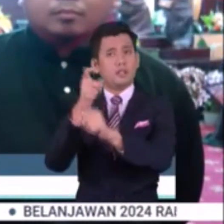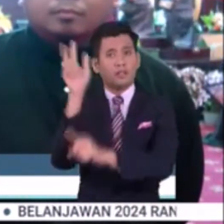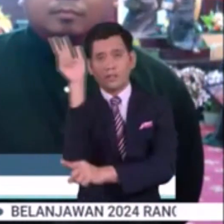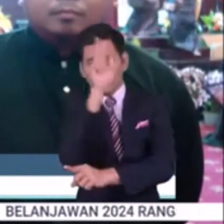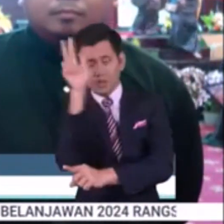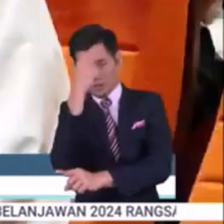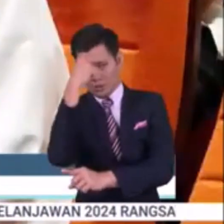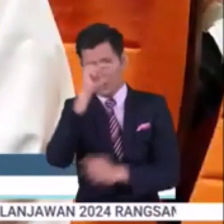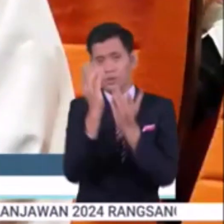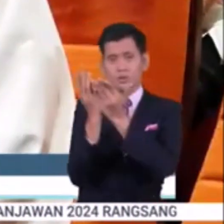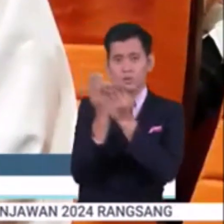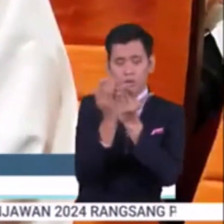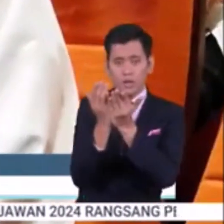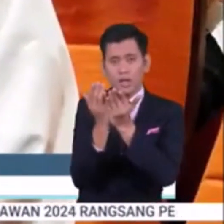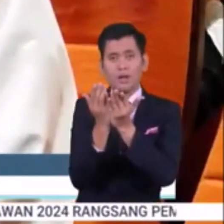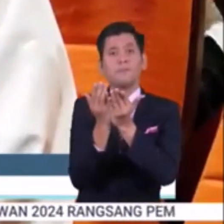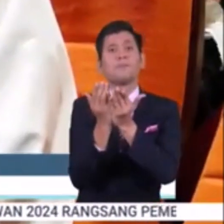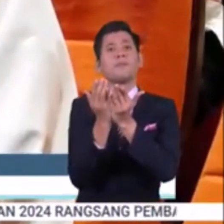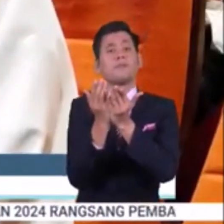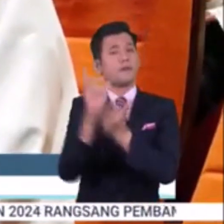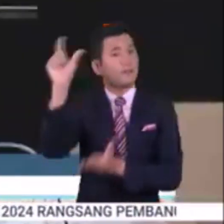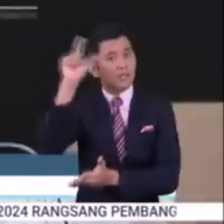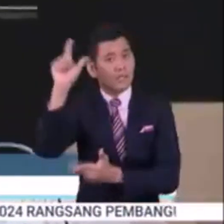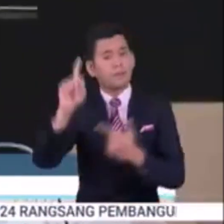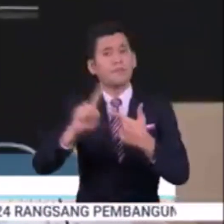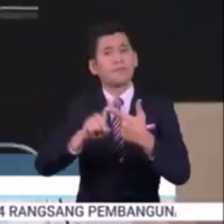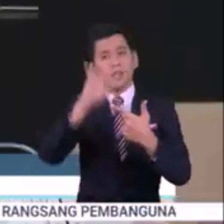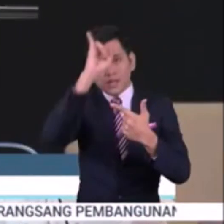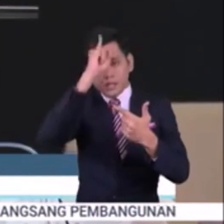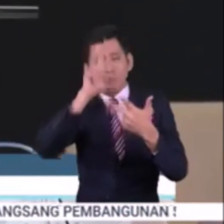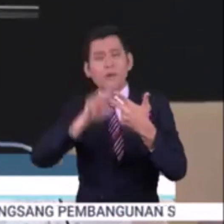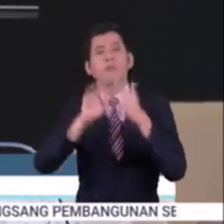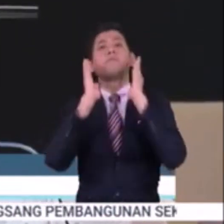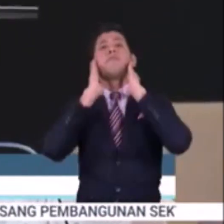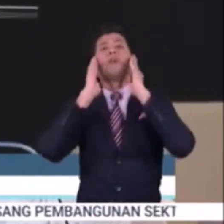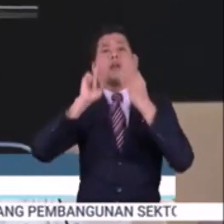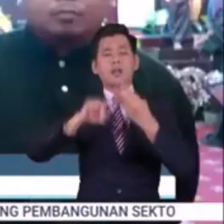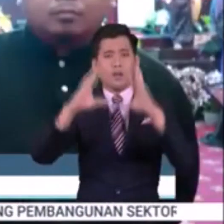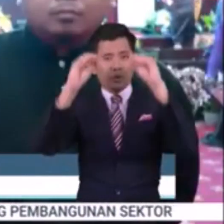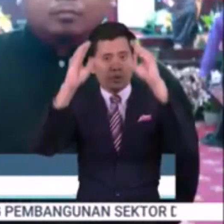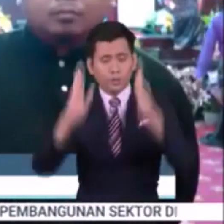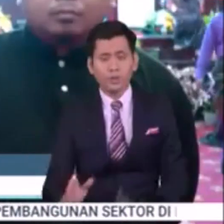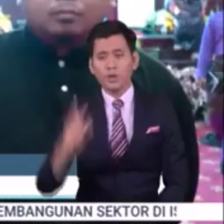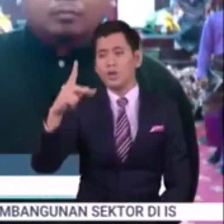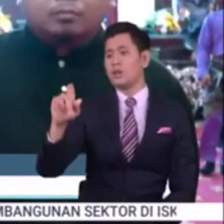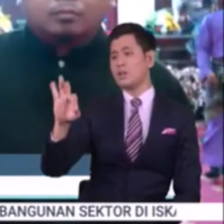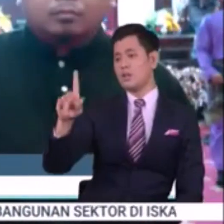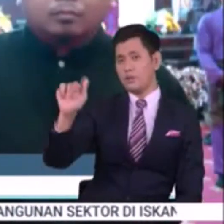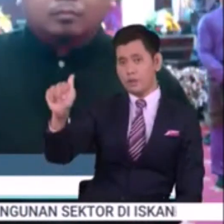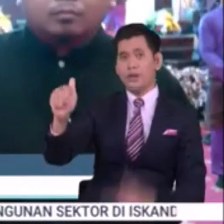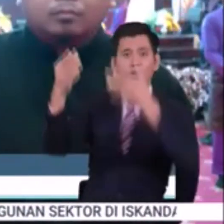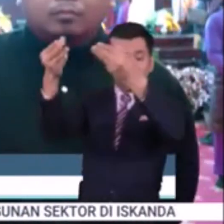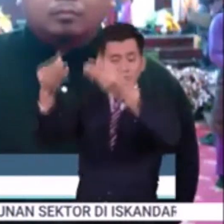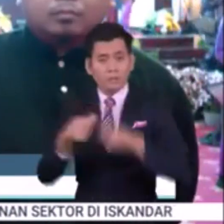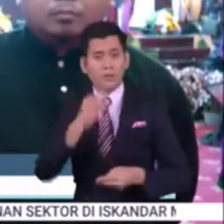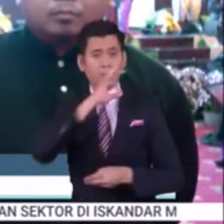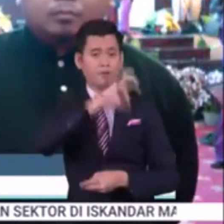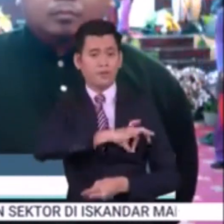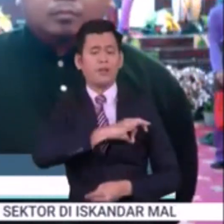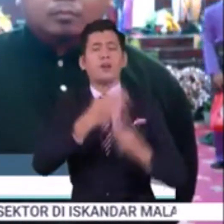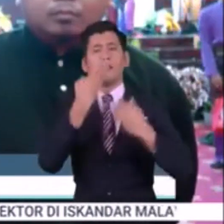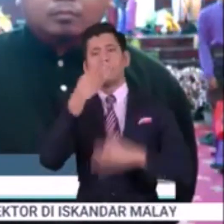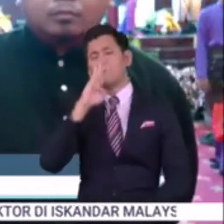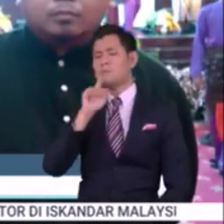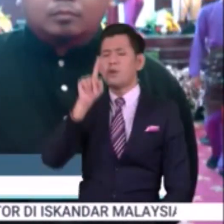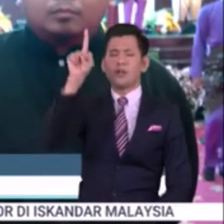juga bantuan-bantuan untuk sekolah agama, imam dan bilal, guru kafa masih dikekalkan lagi. Syukur sangat-sangat